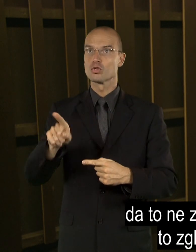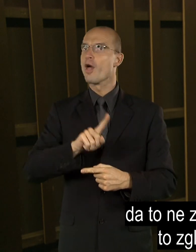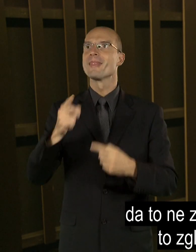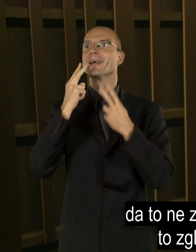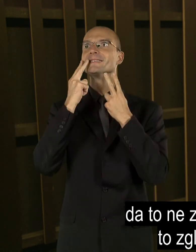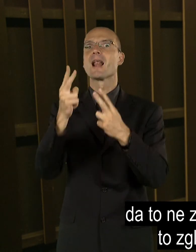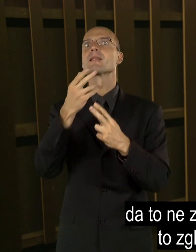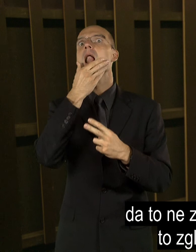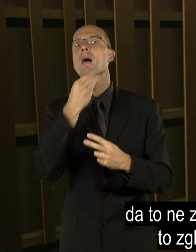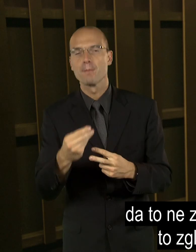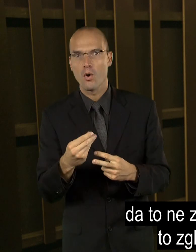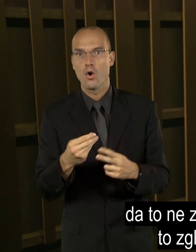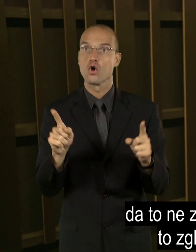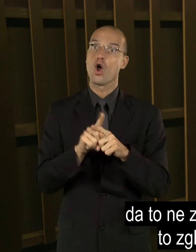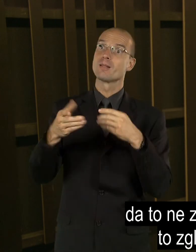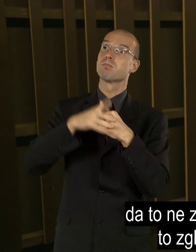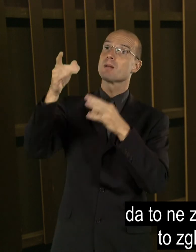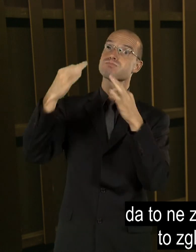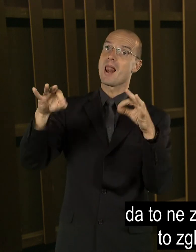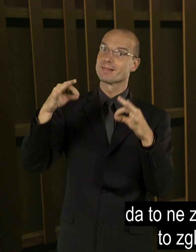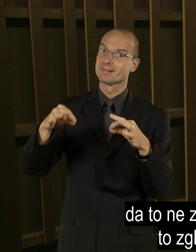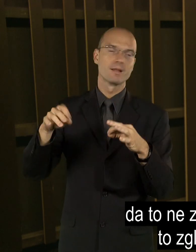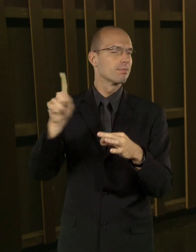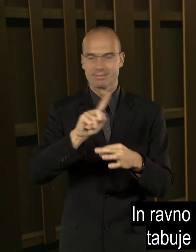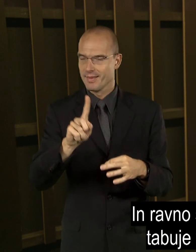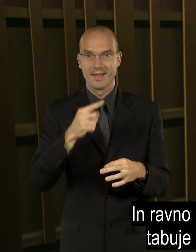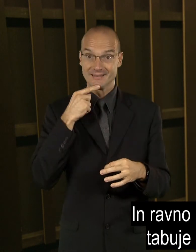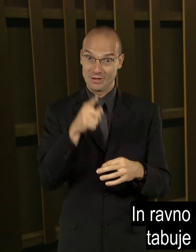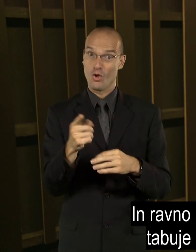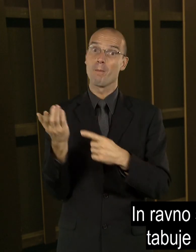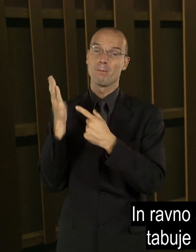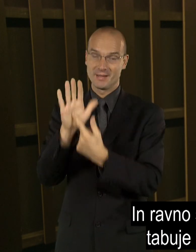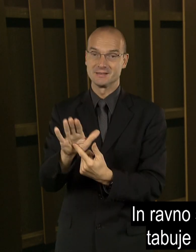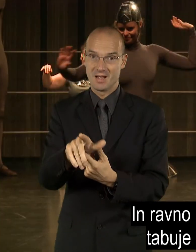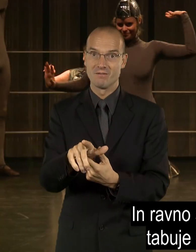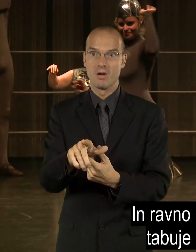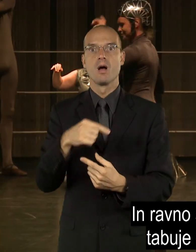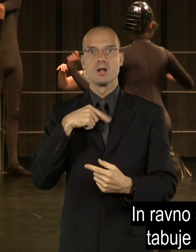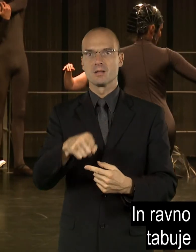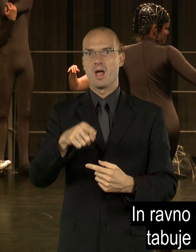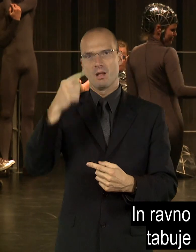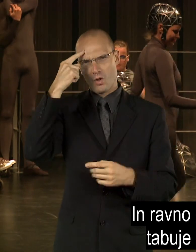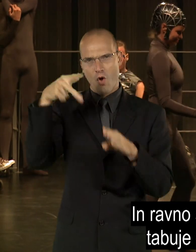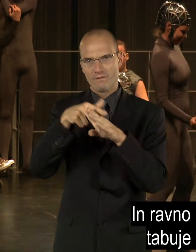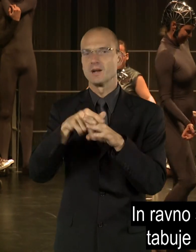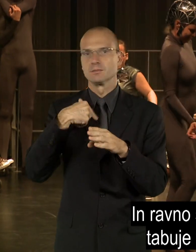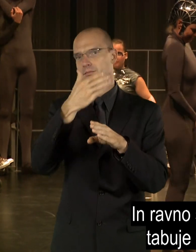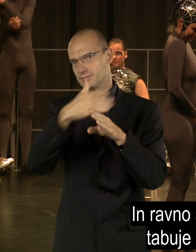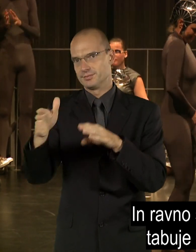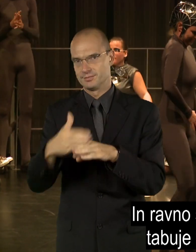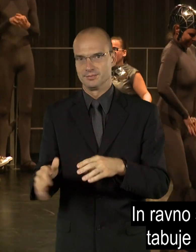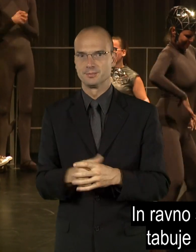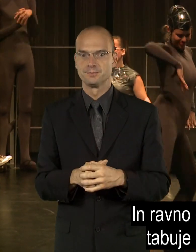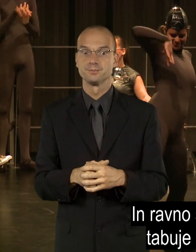ne zgleda tako lepo, kot pa to zgleda pri baletniku, in ravno s to predstavo sem te tabuje v svoji glavi razbila.